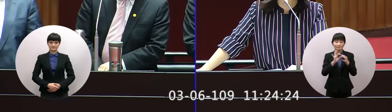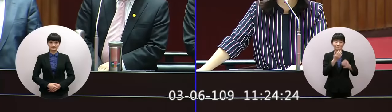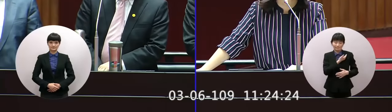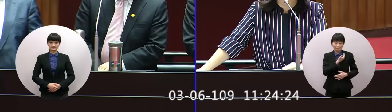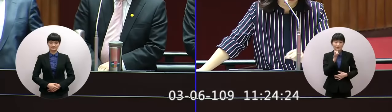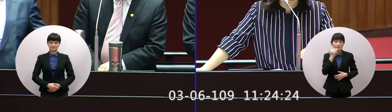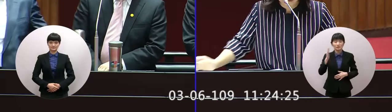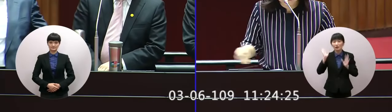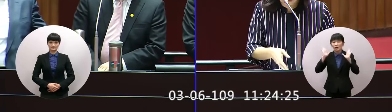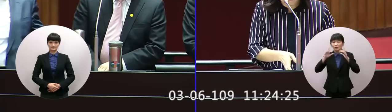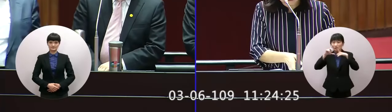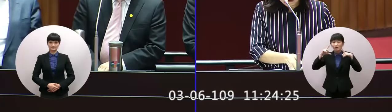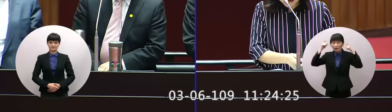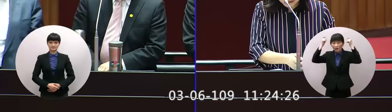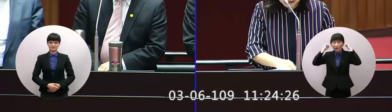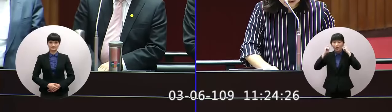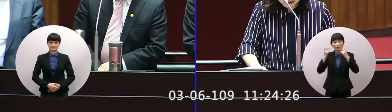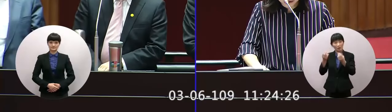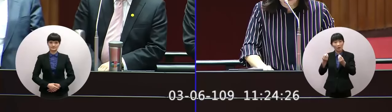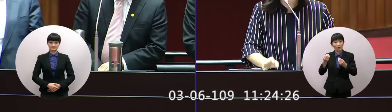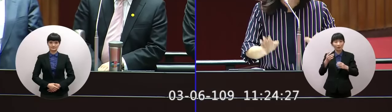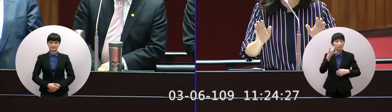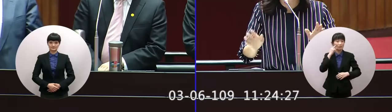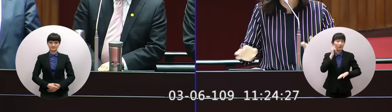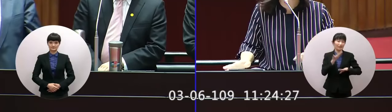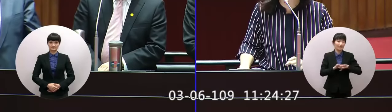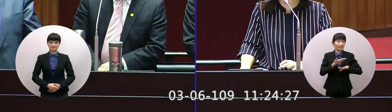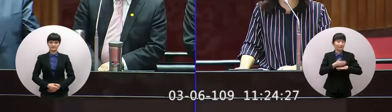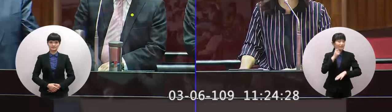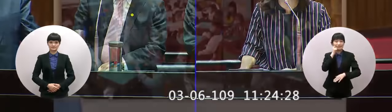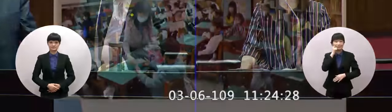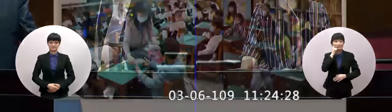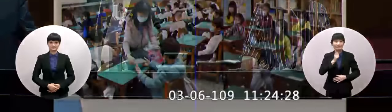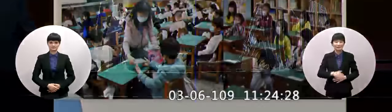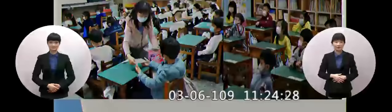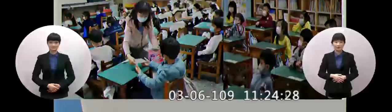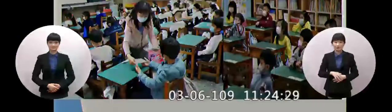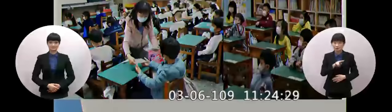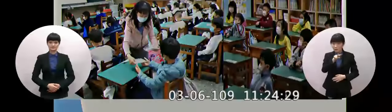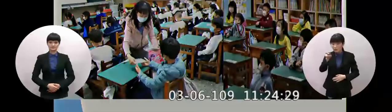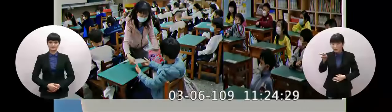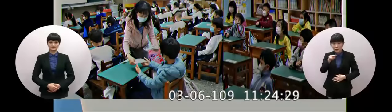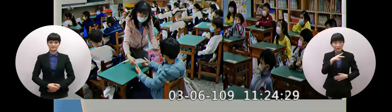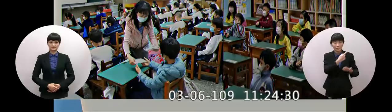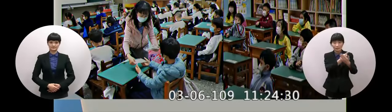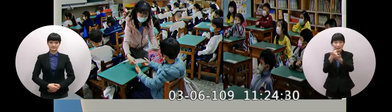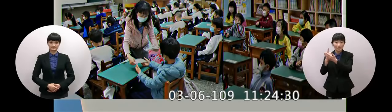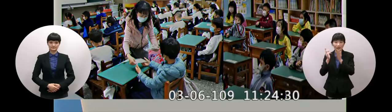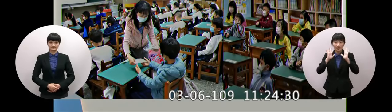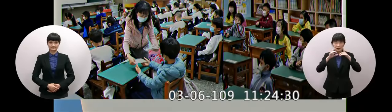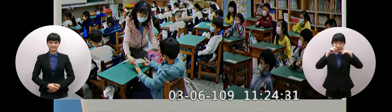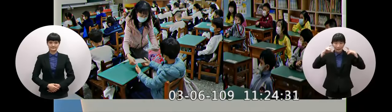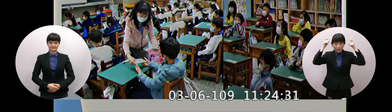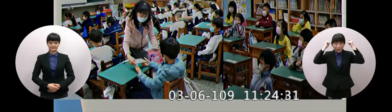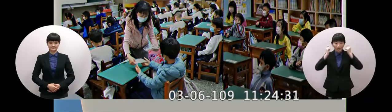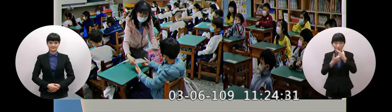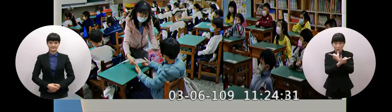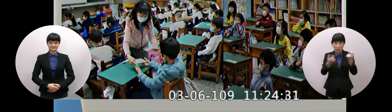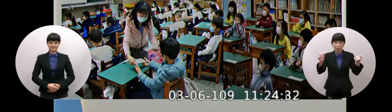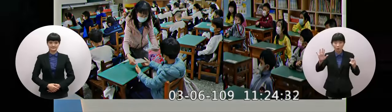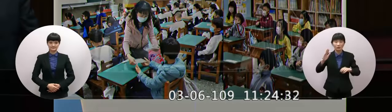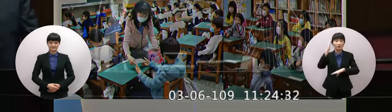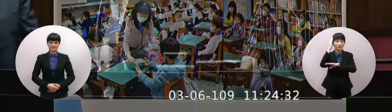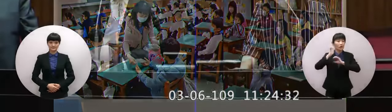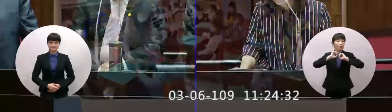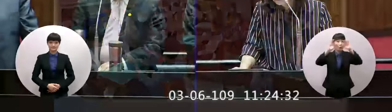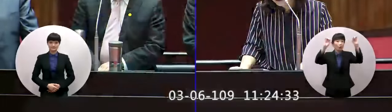长都不放心，所以你也看到照片中看出来每个孩子几乎都戴口罩，虽然我们有很多的宣导，可是家